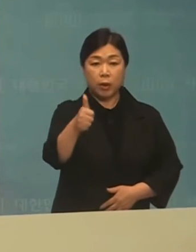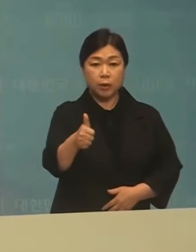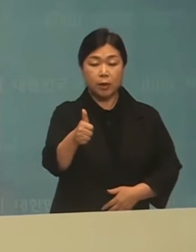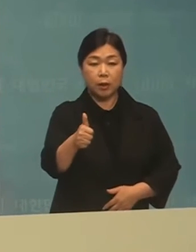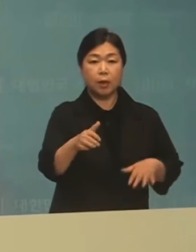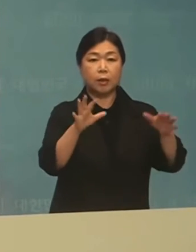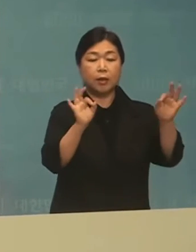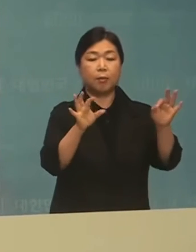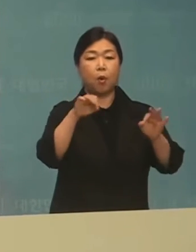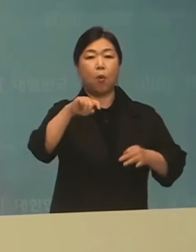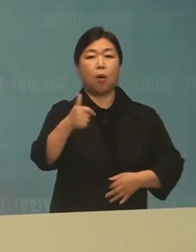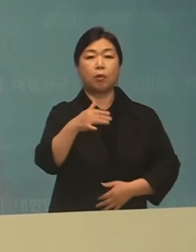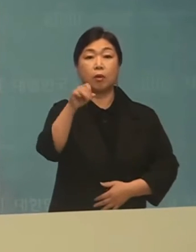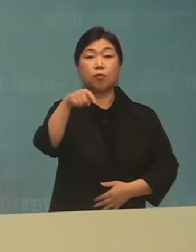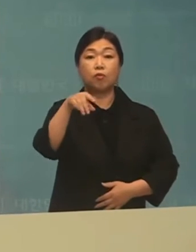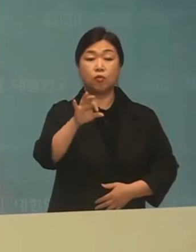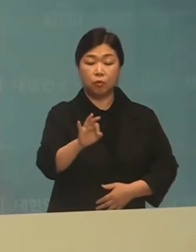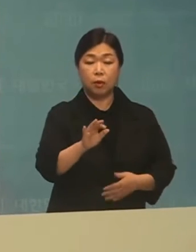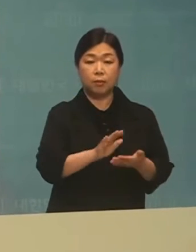김원웅입니다.